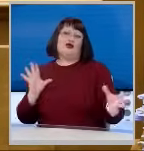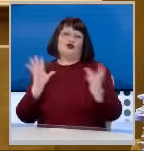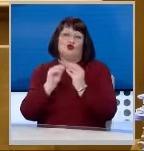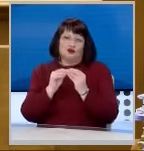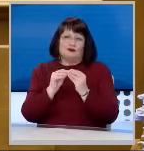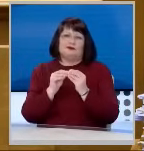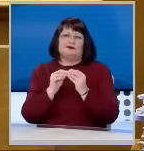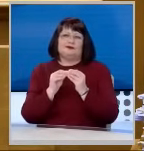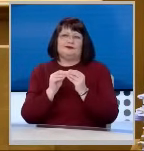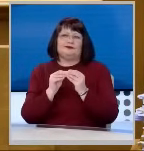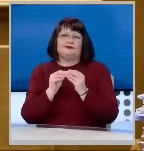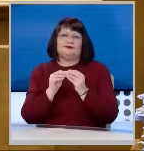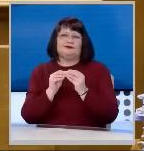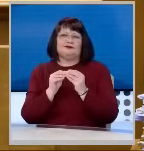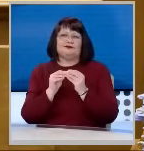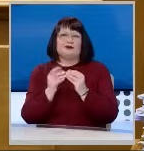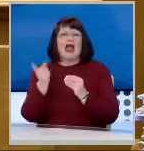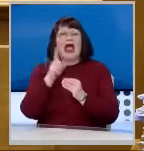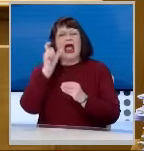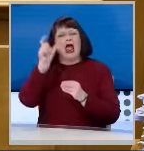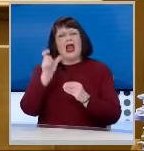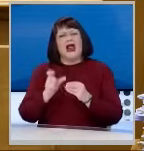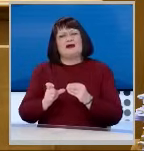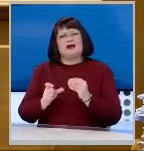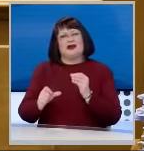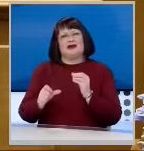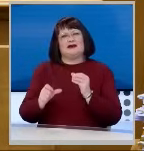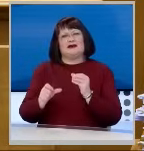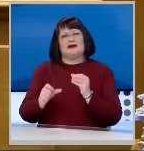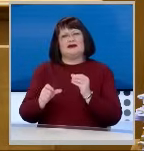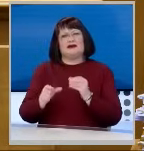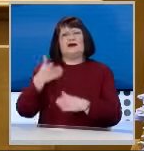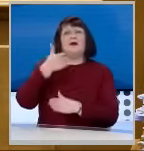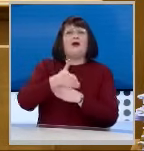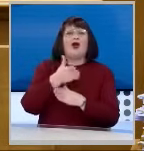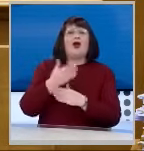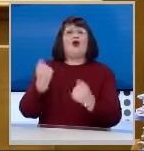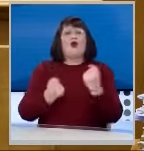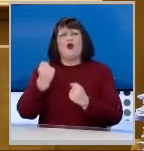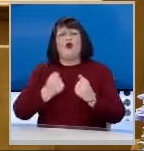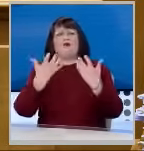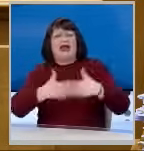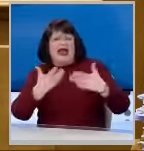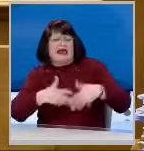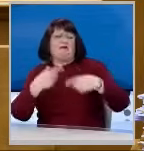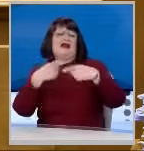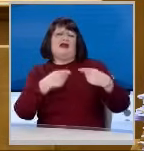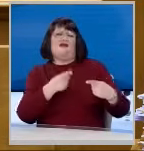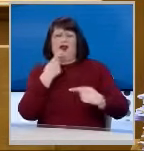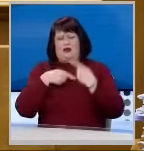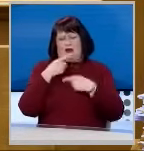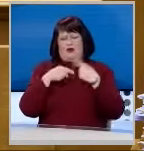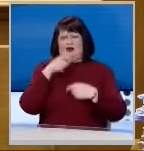αναδρομικά με παραπλανητικές αναφορές για μίσθωση οχημάτων και μηχανημάτων και ούτω καθεξής